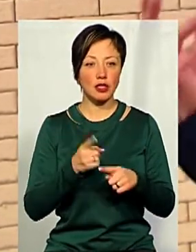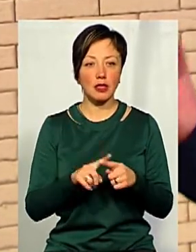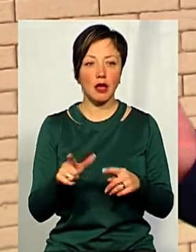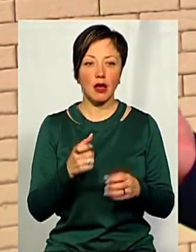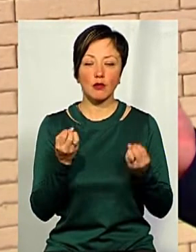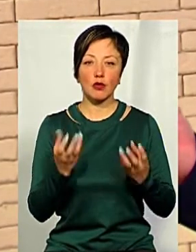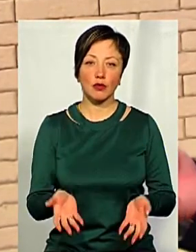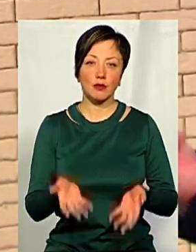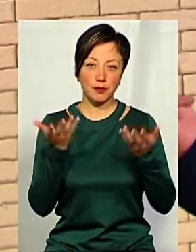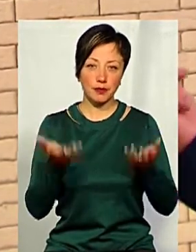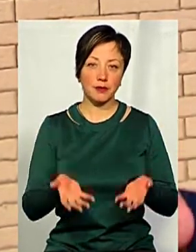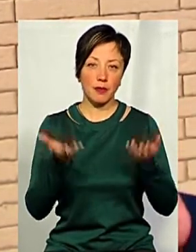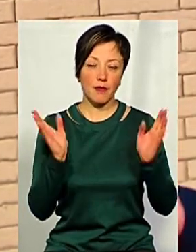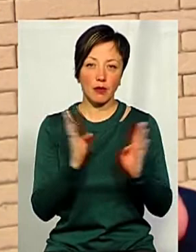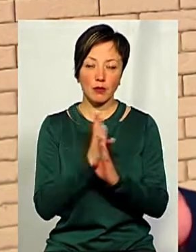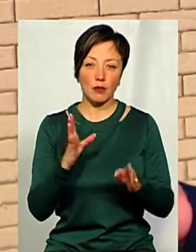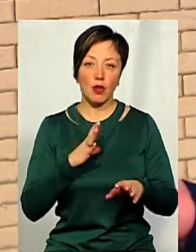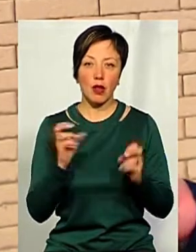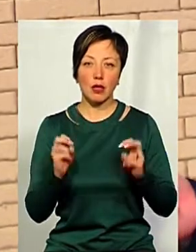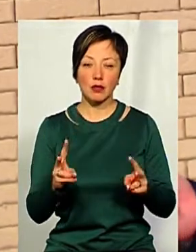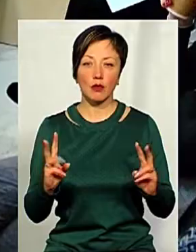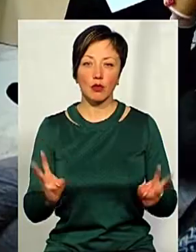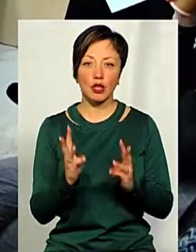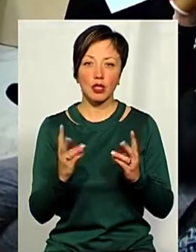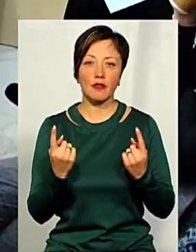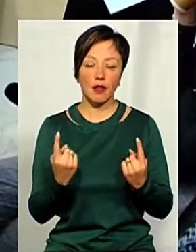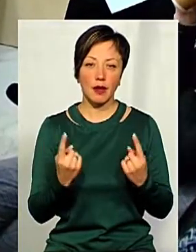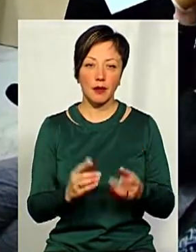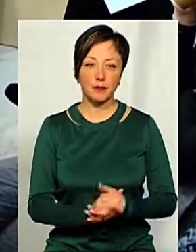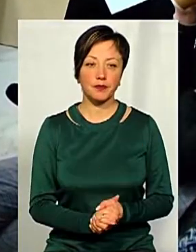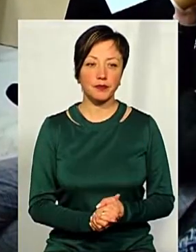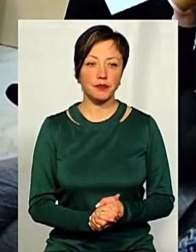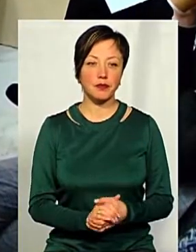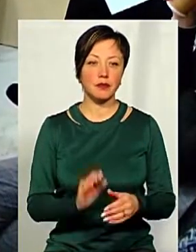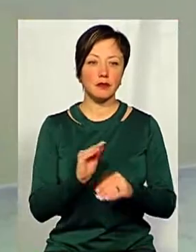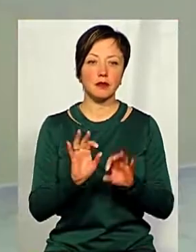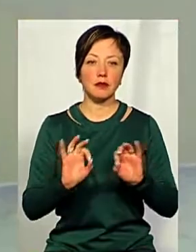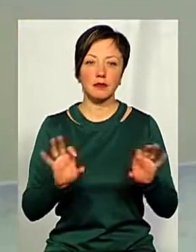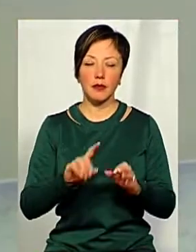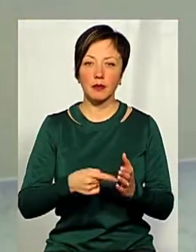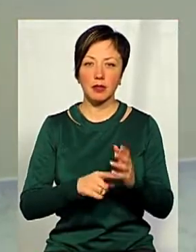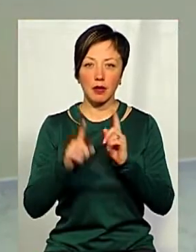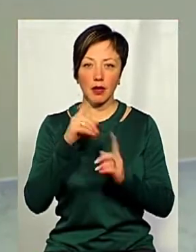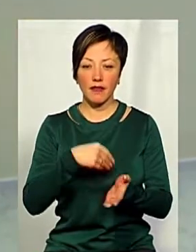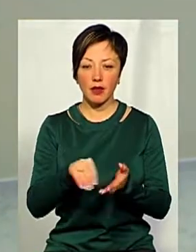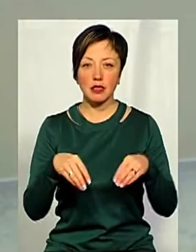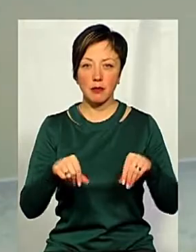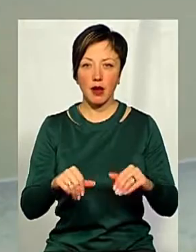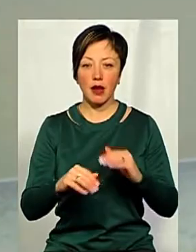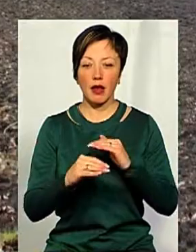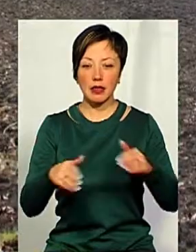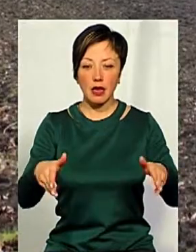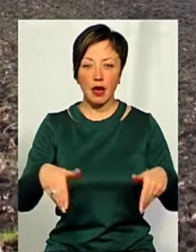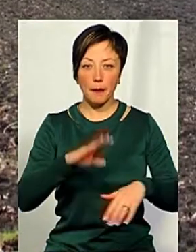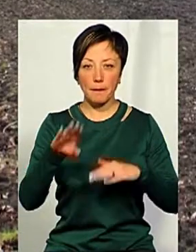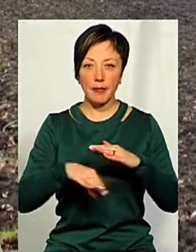просто виходив в атмосферу, тобто були ризики пожежі великі. Іван Підопригора додає, міська рада викупила земельну ділянку під